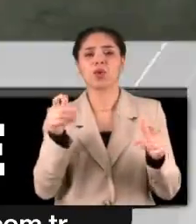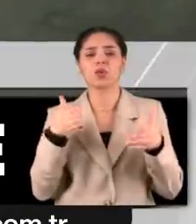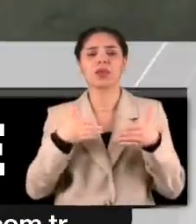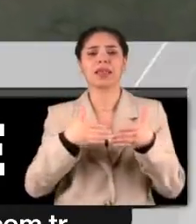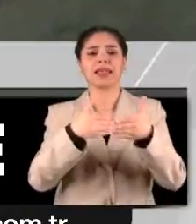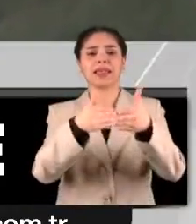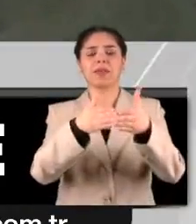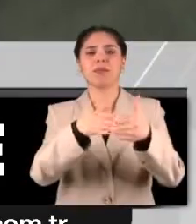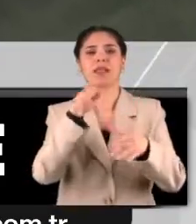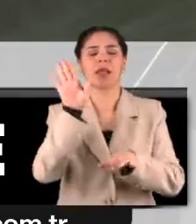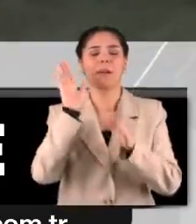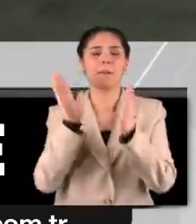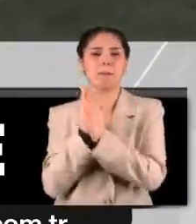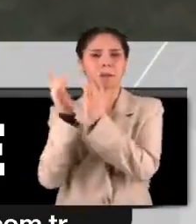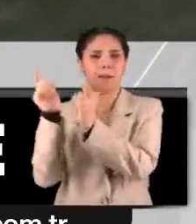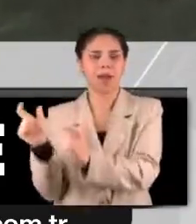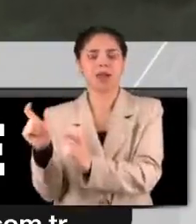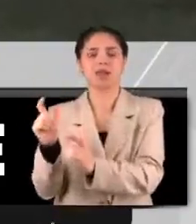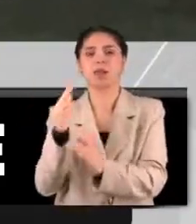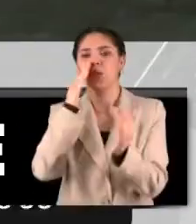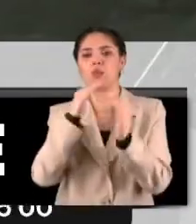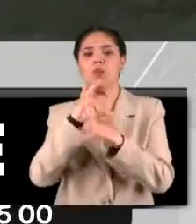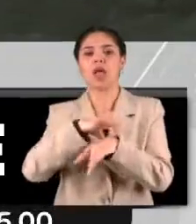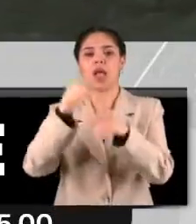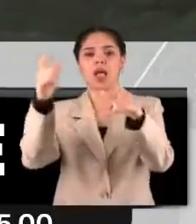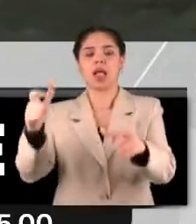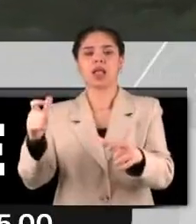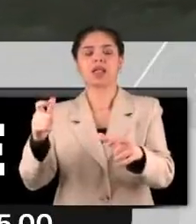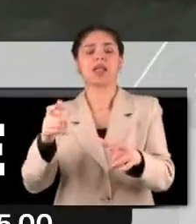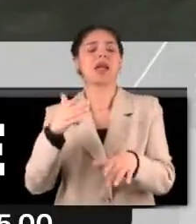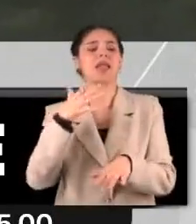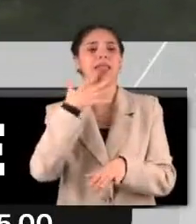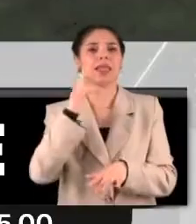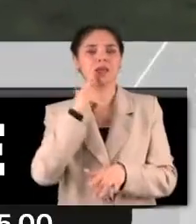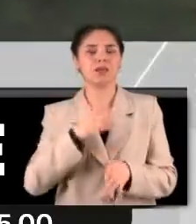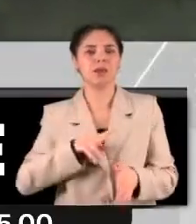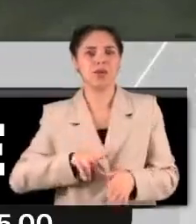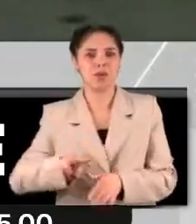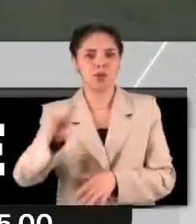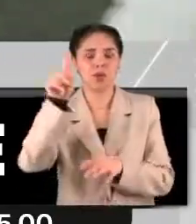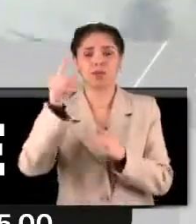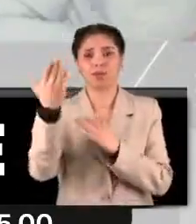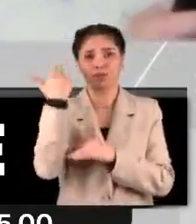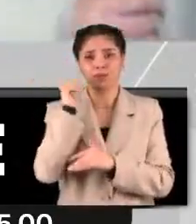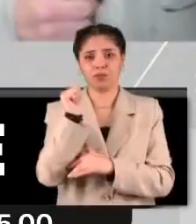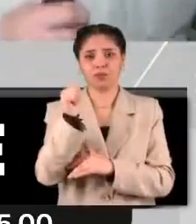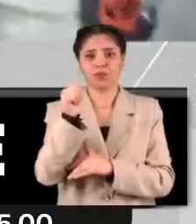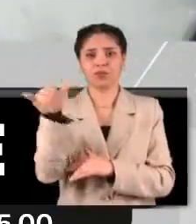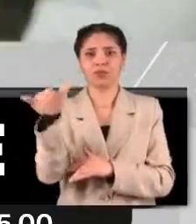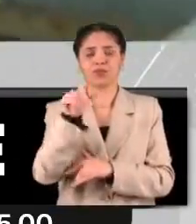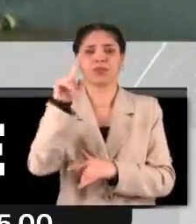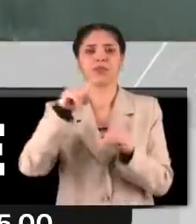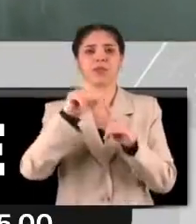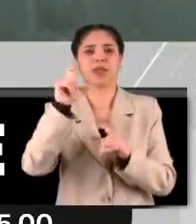çıkan yaralıları Mersin'e ve uygun olan hastanelere deniz yoluyla taşımıştı. Geçtiğimiz günlerde de işte hemen yanı başımızdaki